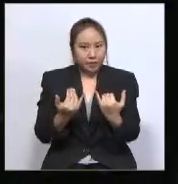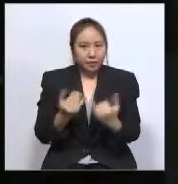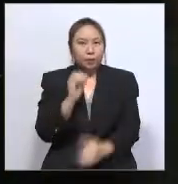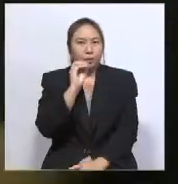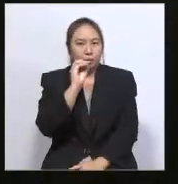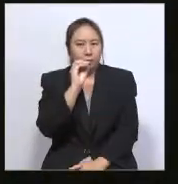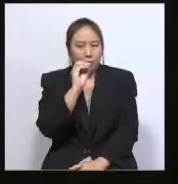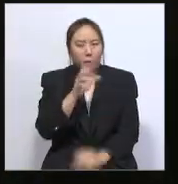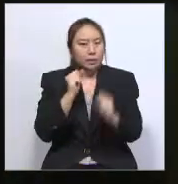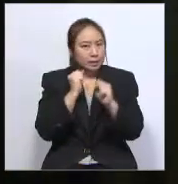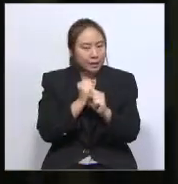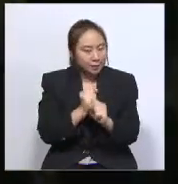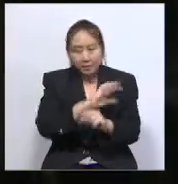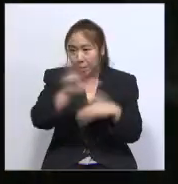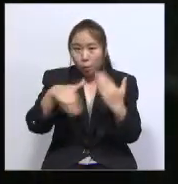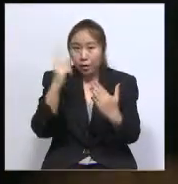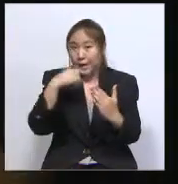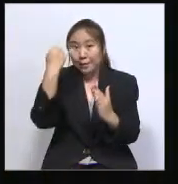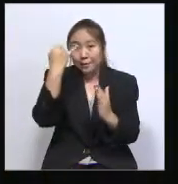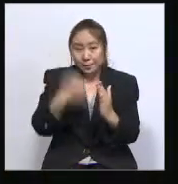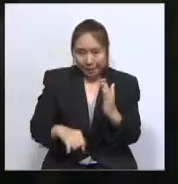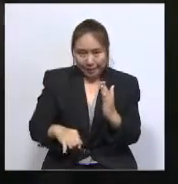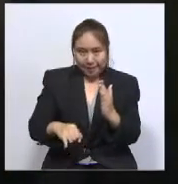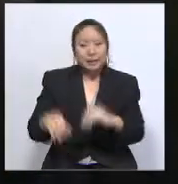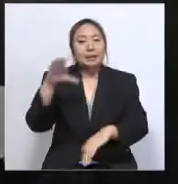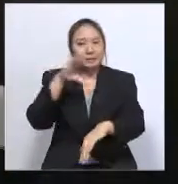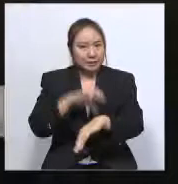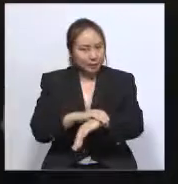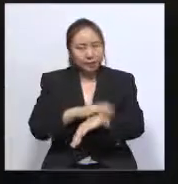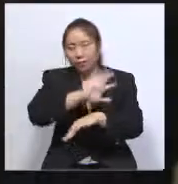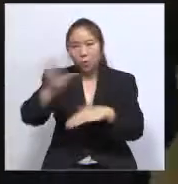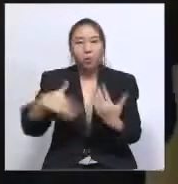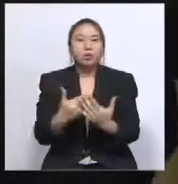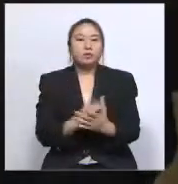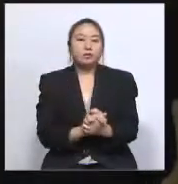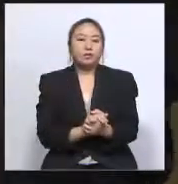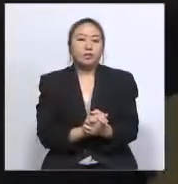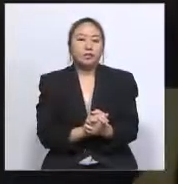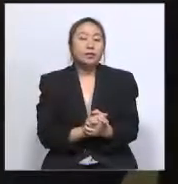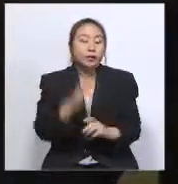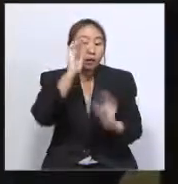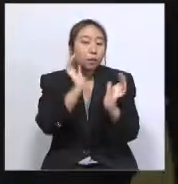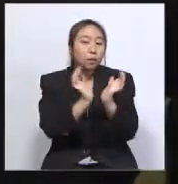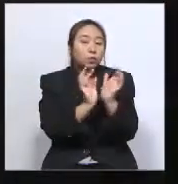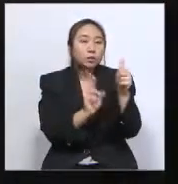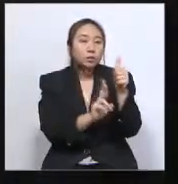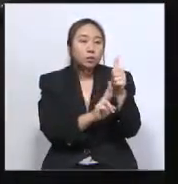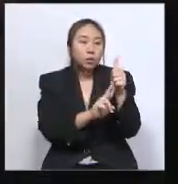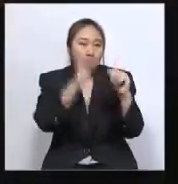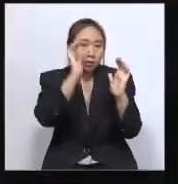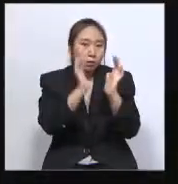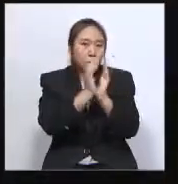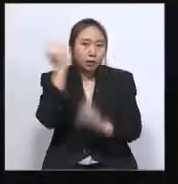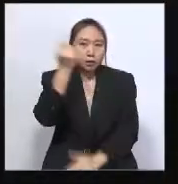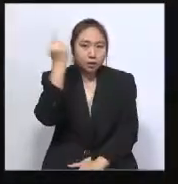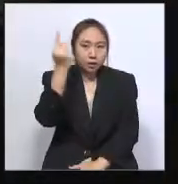ยันด้วยนะครับว่าจะดำเนินการทุกรายที่กระทำความผิดในเหตุการณ์ที่เกิดขึ้นนี้นะครับซึ่งพลตำรวจตรีสุรเชษฐ์หักพานรองผู้บัญชาการตำ